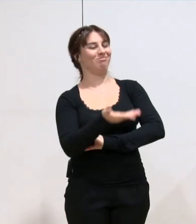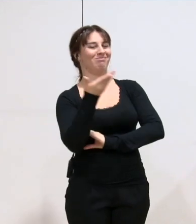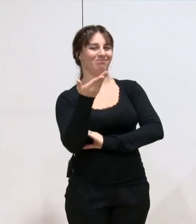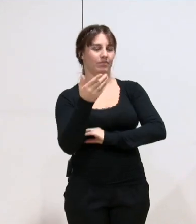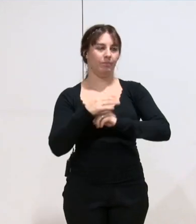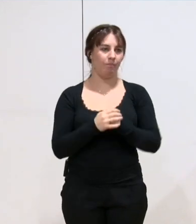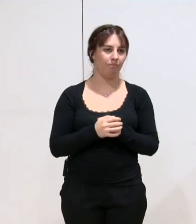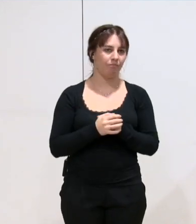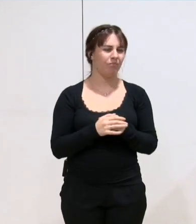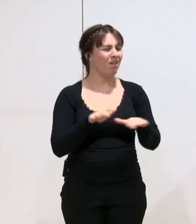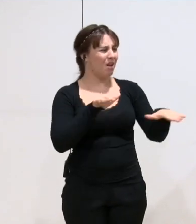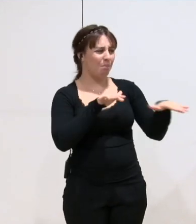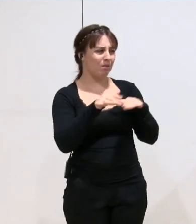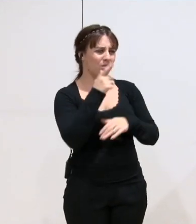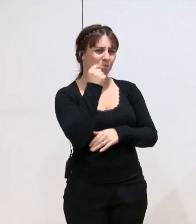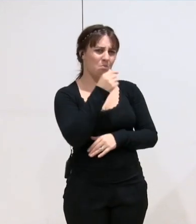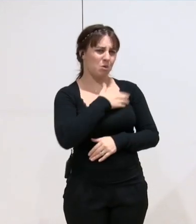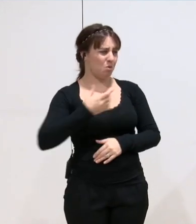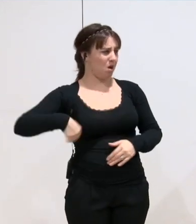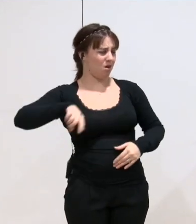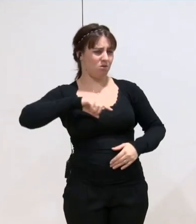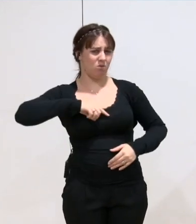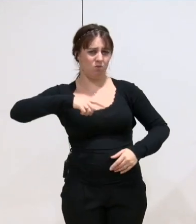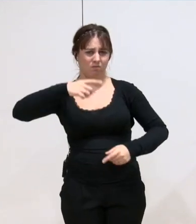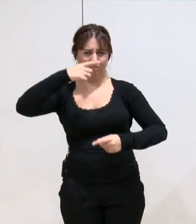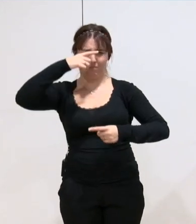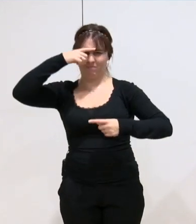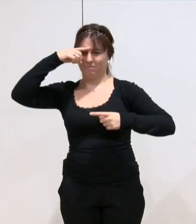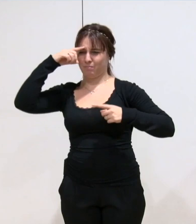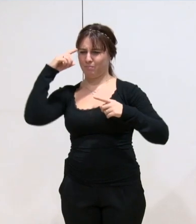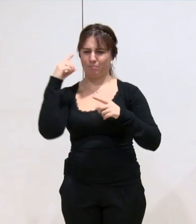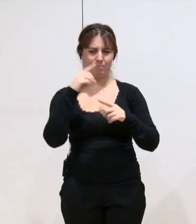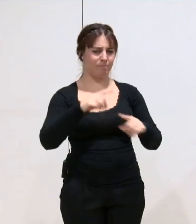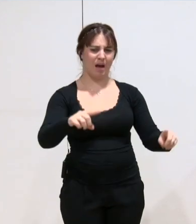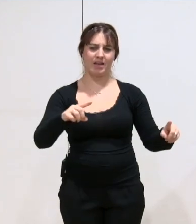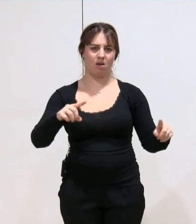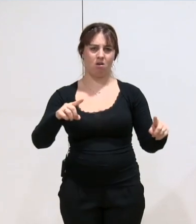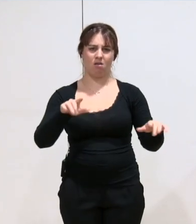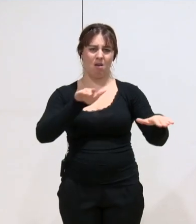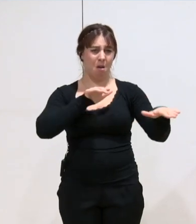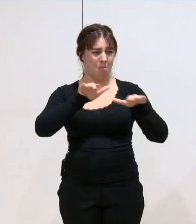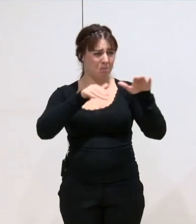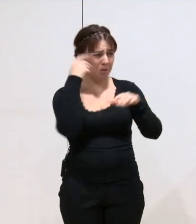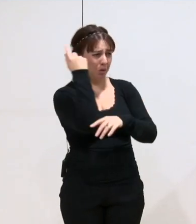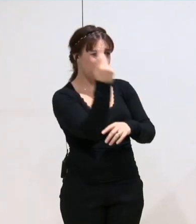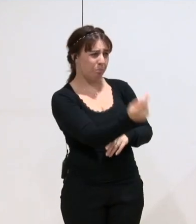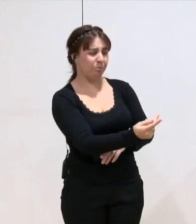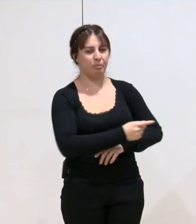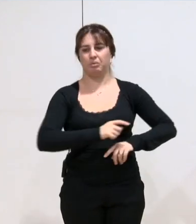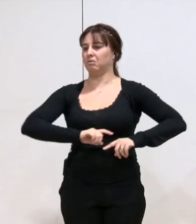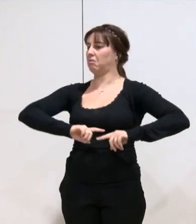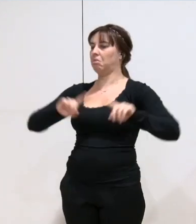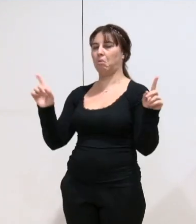vous dire notre profond désaccord avec cette manière de faire. Il y